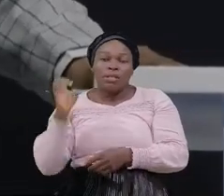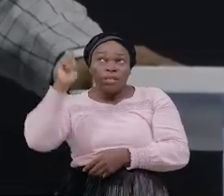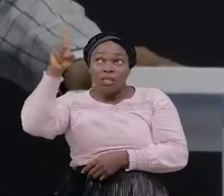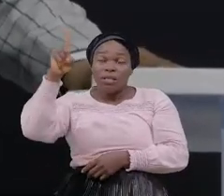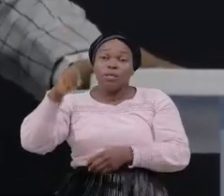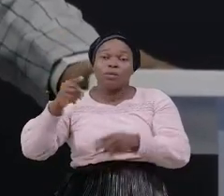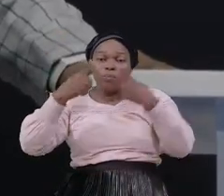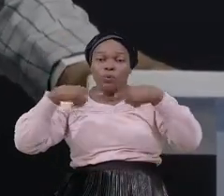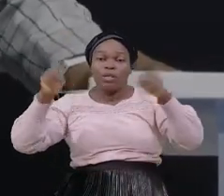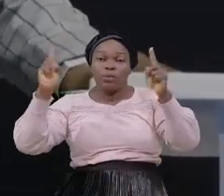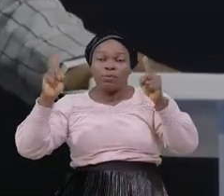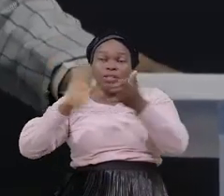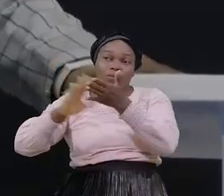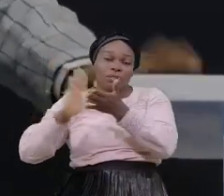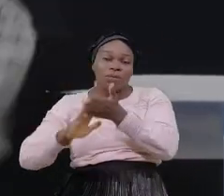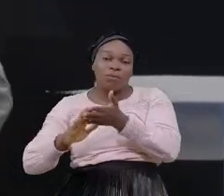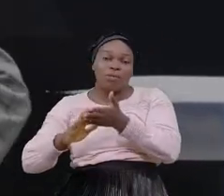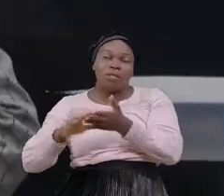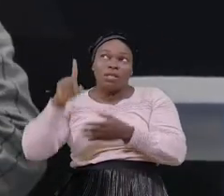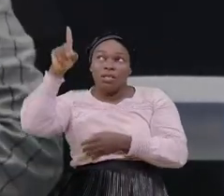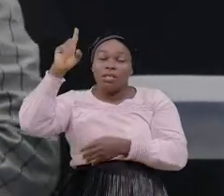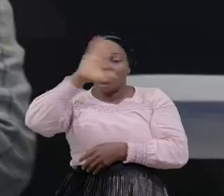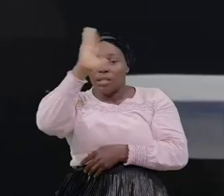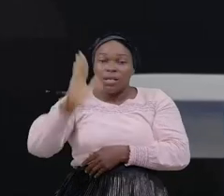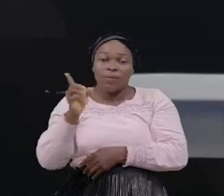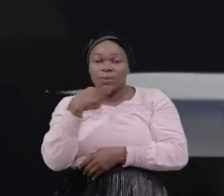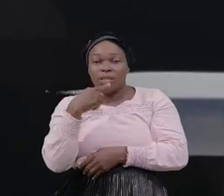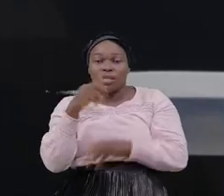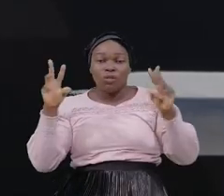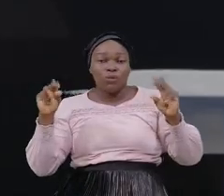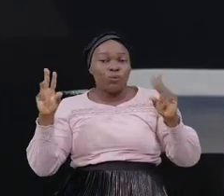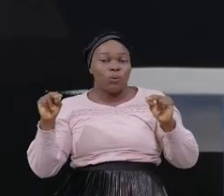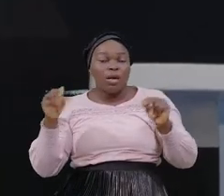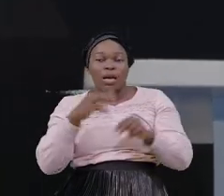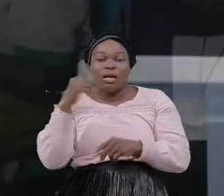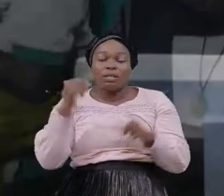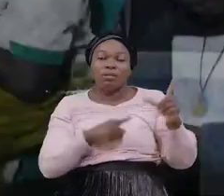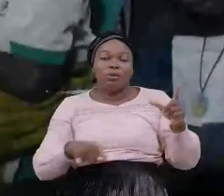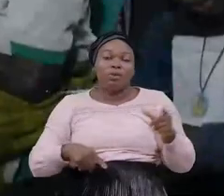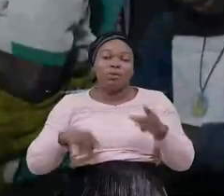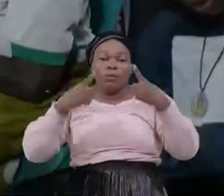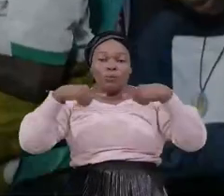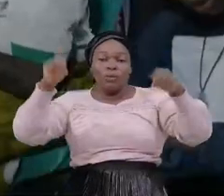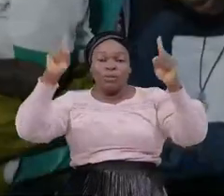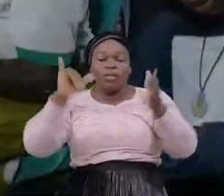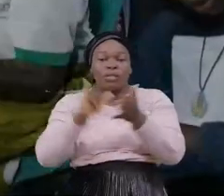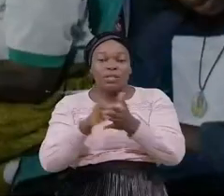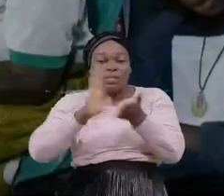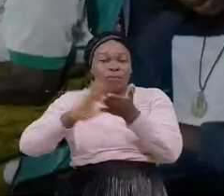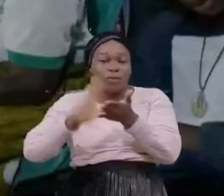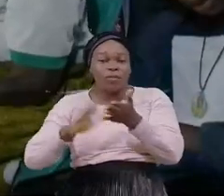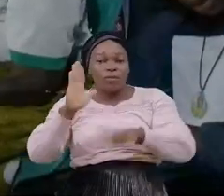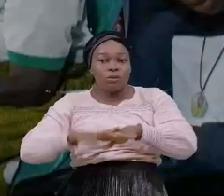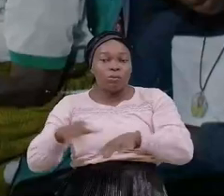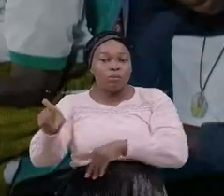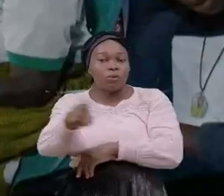le Père ne dit jamais non à lui. Et le Seigneur prononce le pardon à vous ce soir. Et